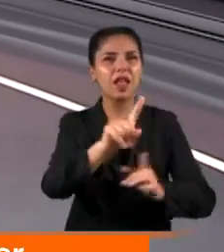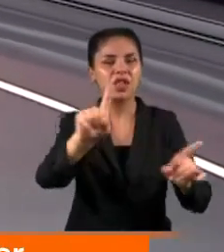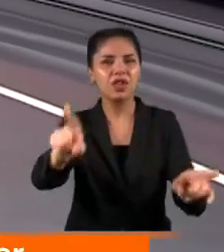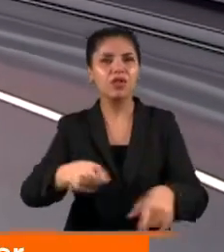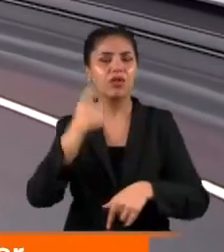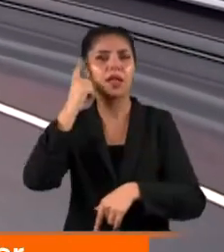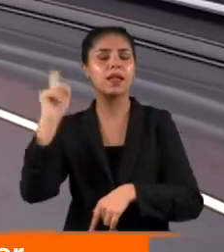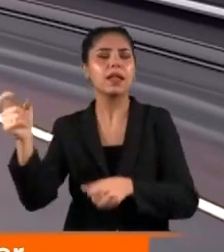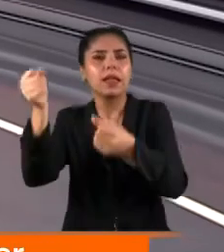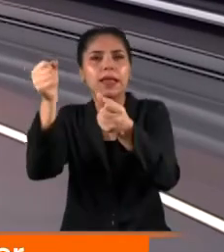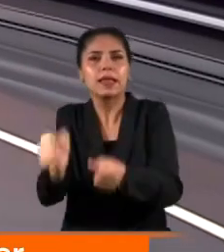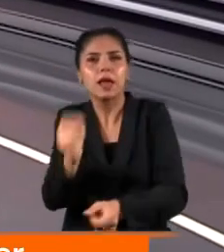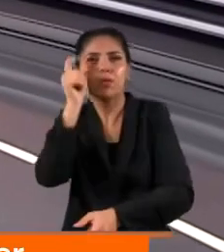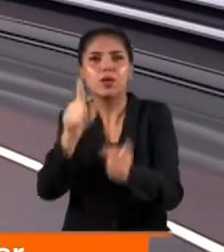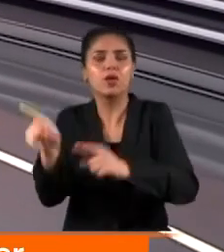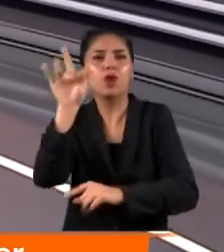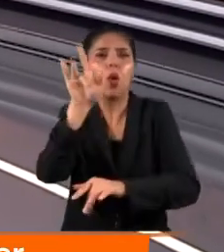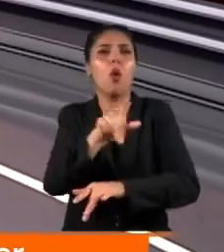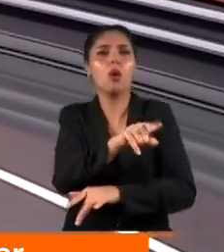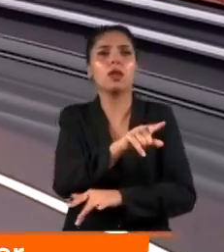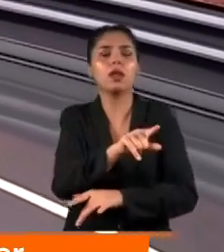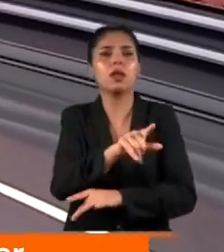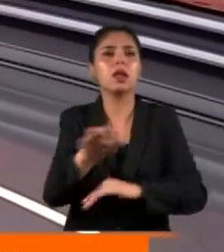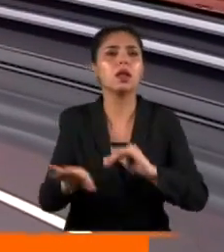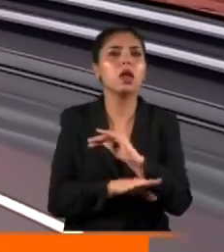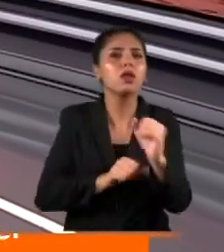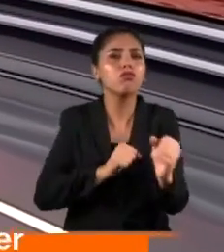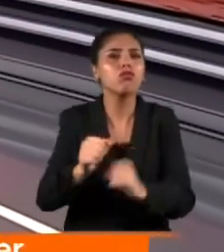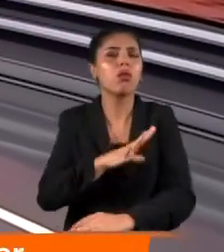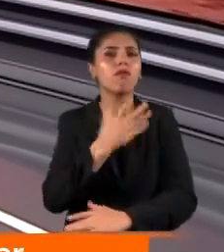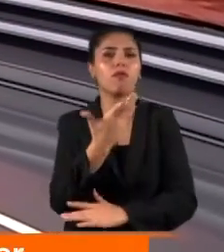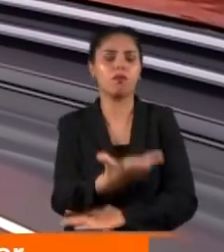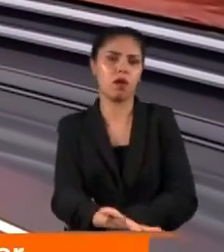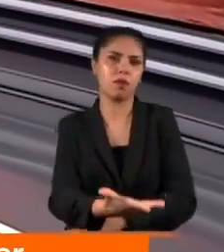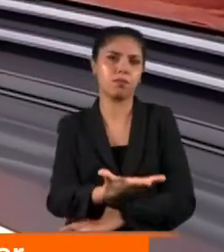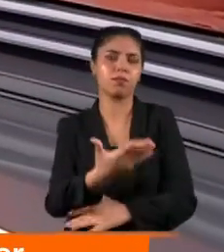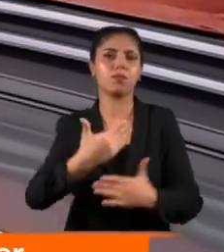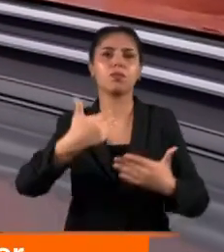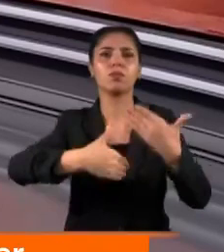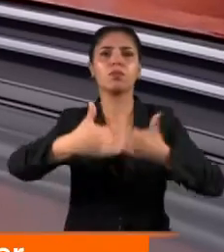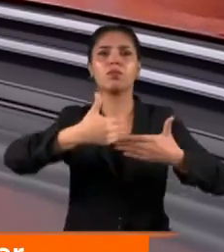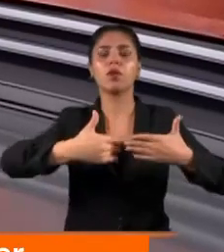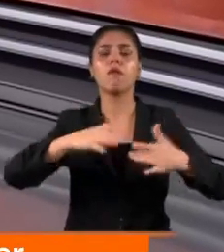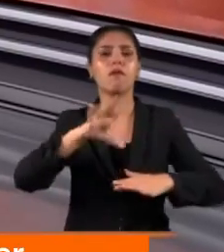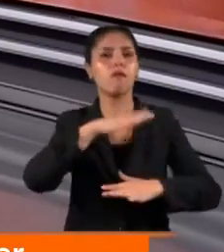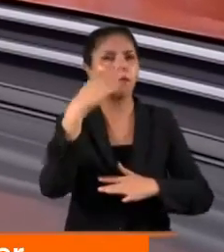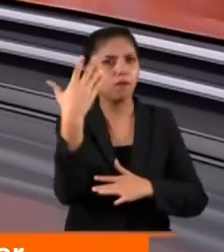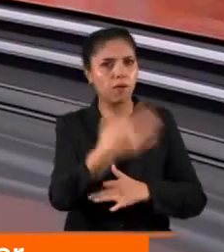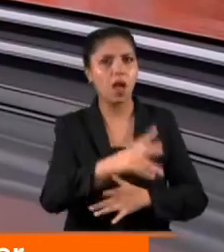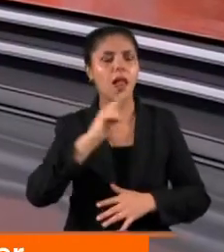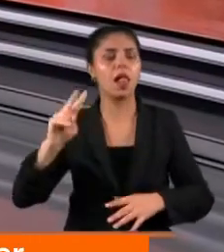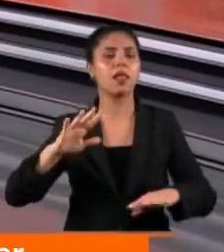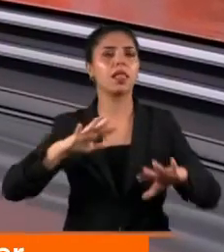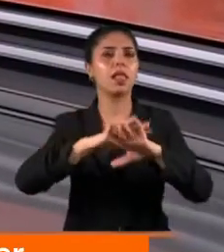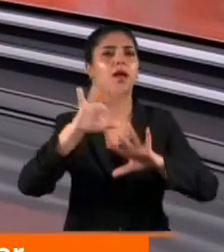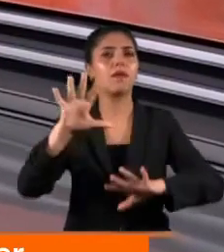işgalci İsrail yerleşimlerin tam ortasında adeta yaşam mücadelesi veriyor. Etrafı metrelerce yükseklikte duvar ve elektrikli